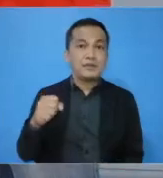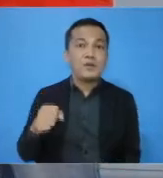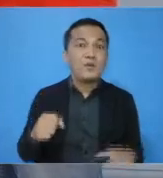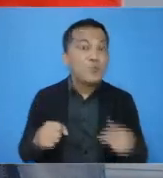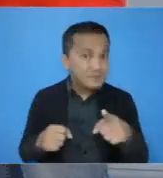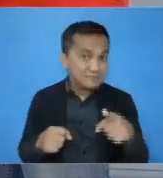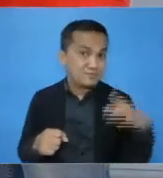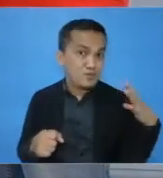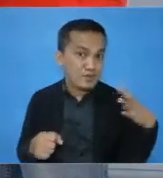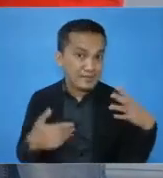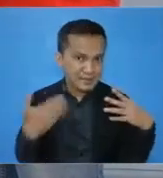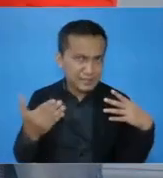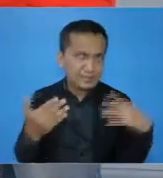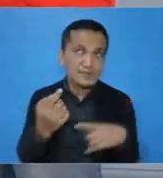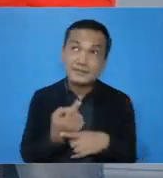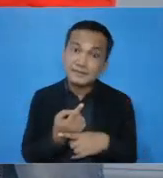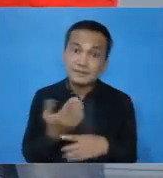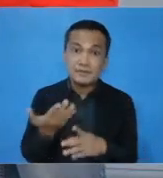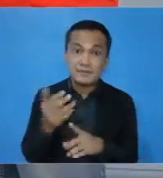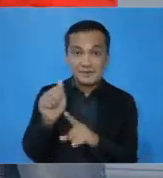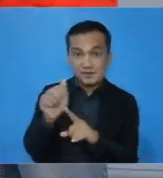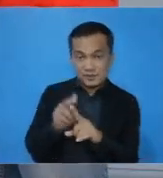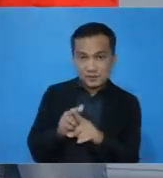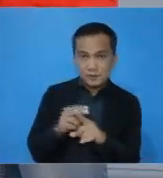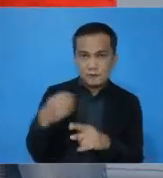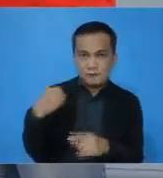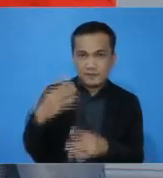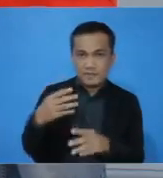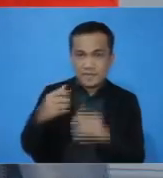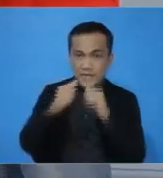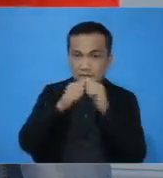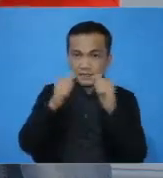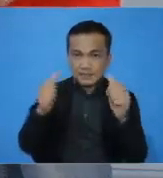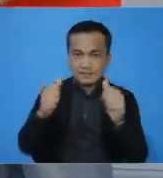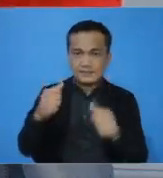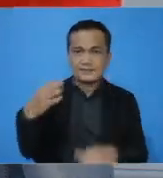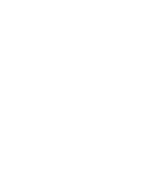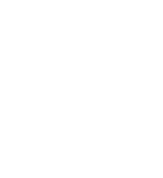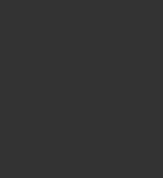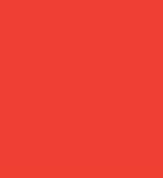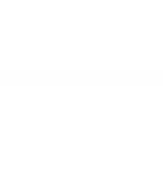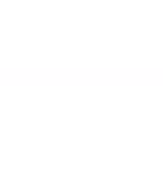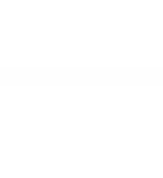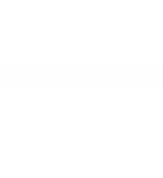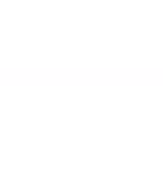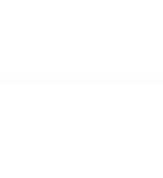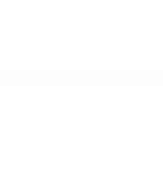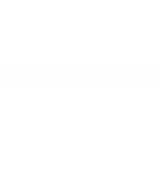month or sometime in August when they officially announce their candidacy. Tama, tama naman.